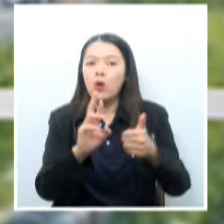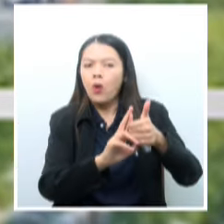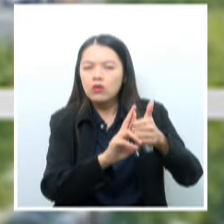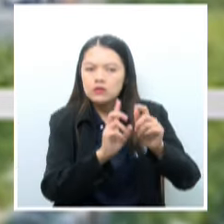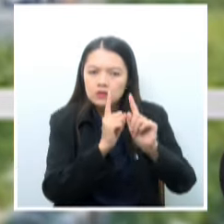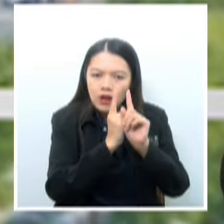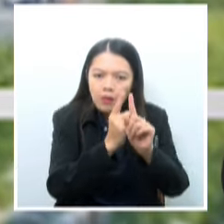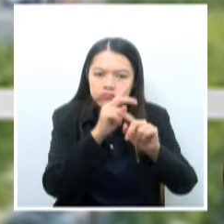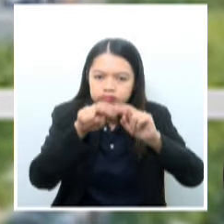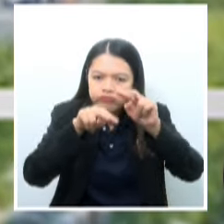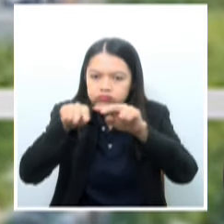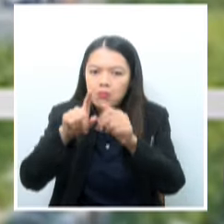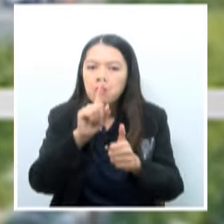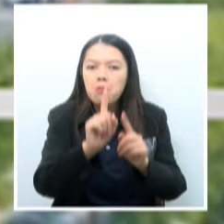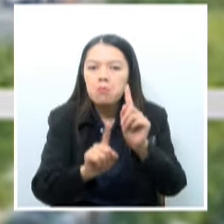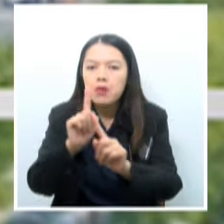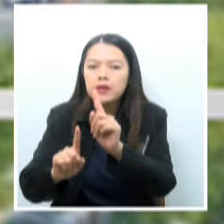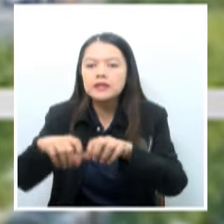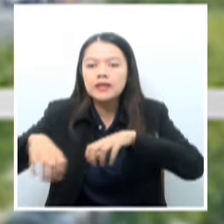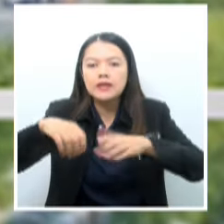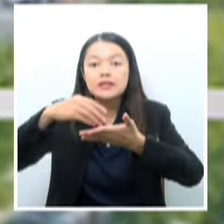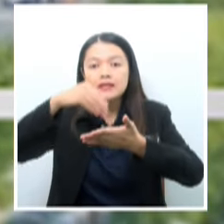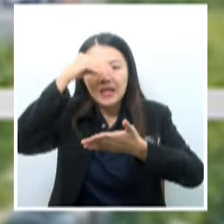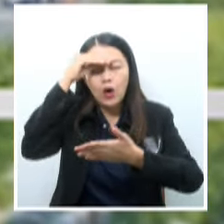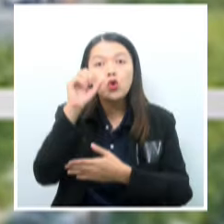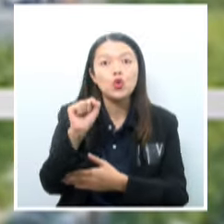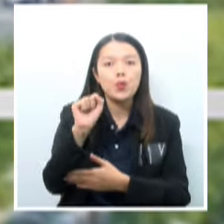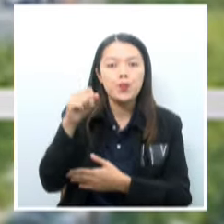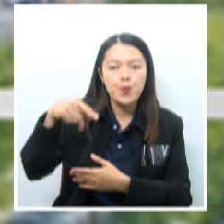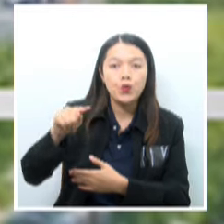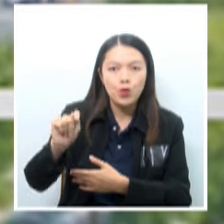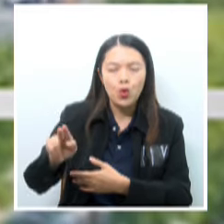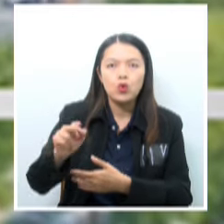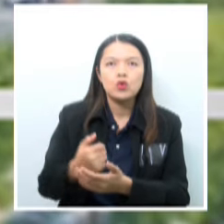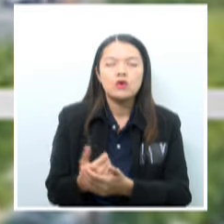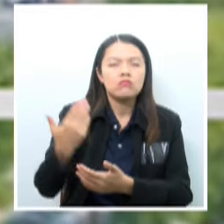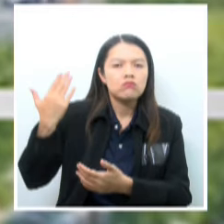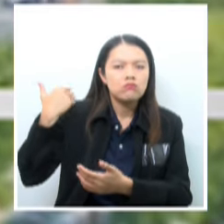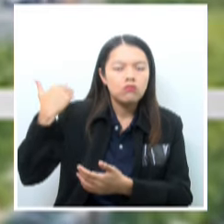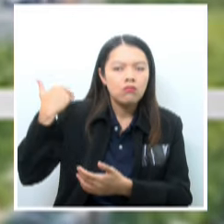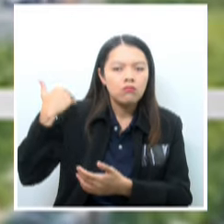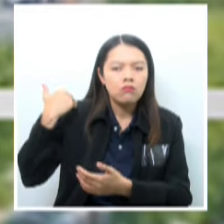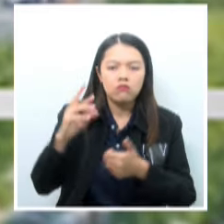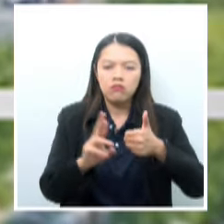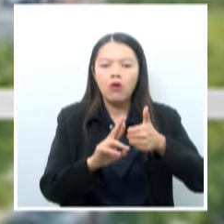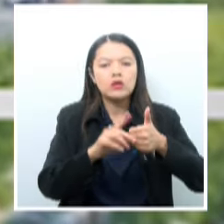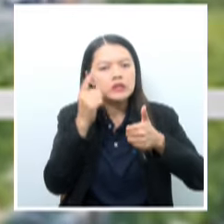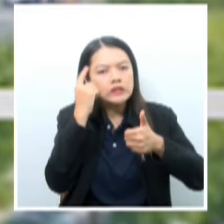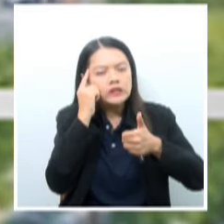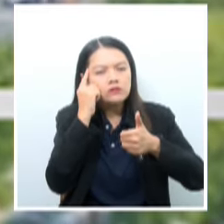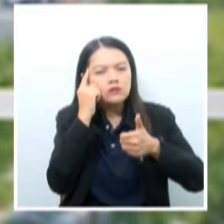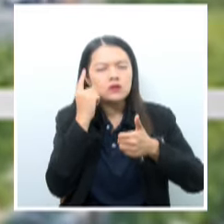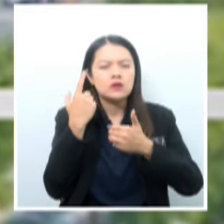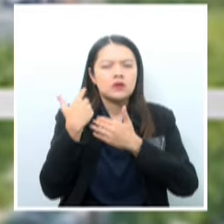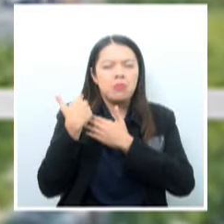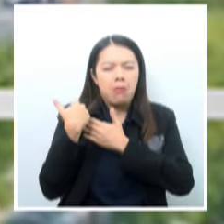สํานักติดตามและประเมินผลการจัดการศึกษาขั้นพื้นฐานโดยตรงอะค่ะในระยะที่ผ่านมาเนี่ยท่านลองคิดว่าผลการลดภา